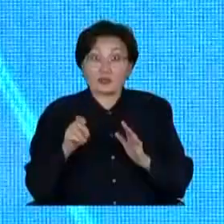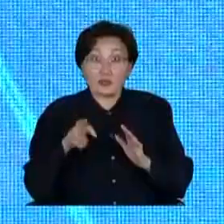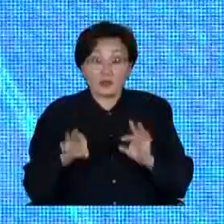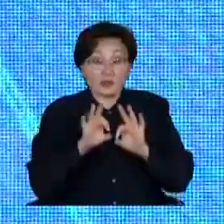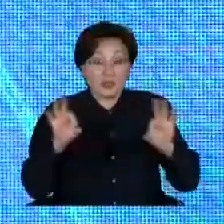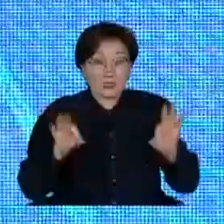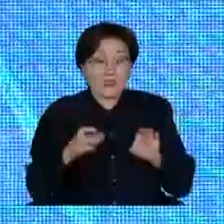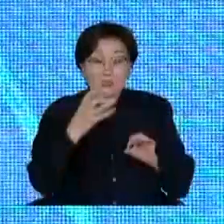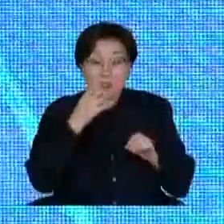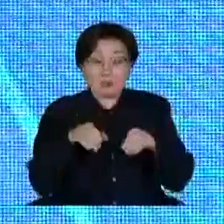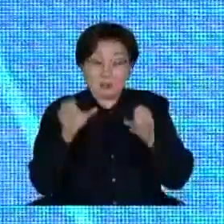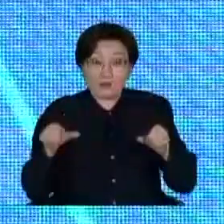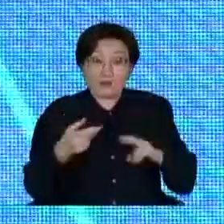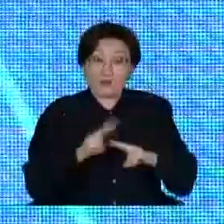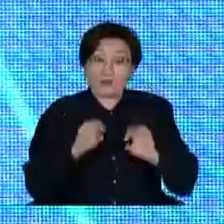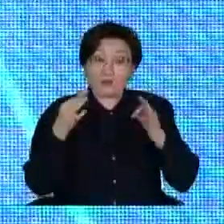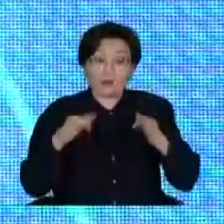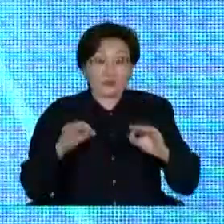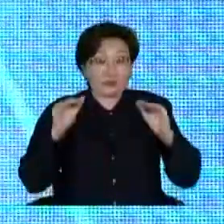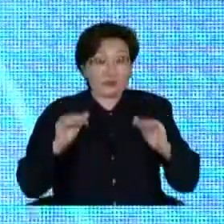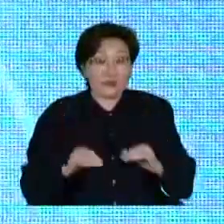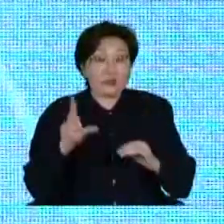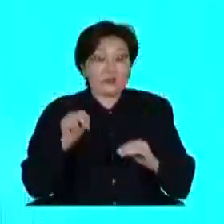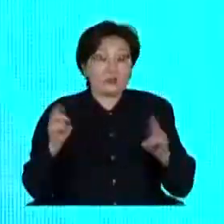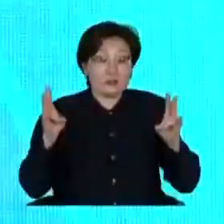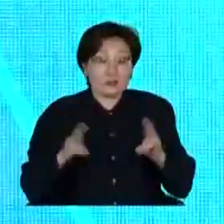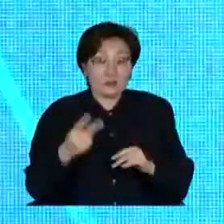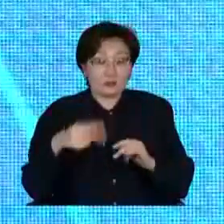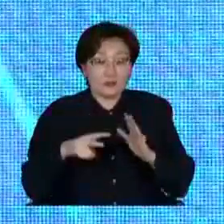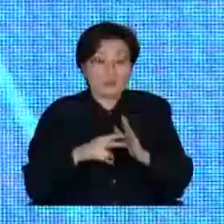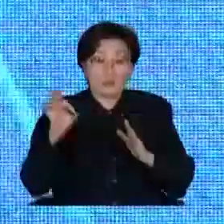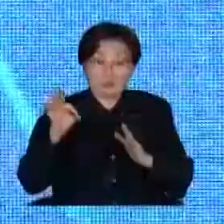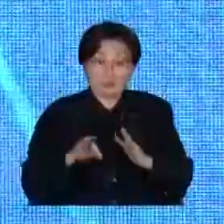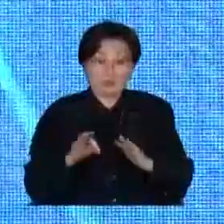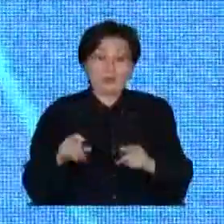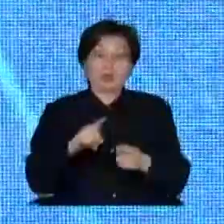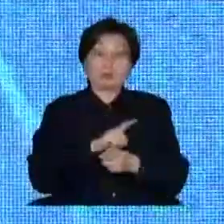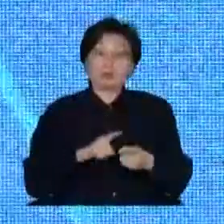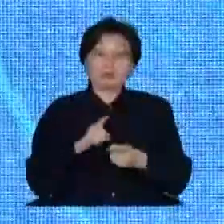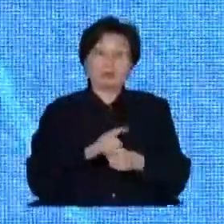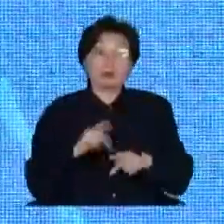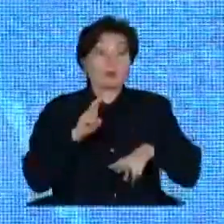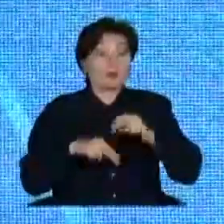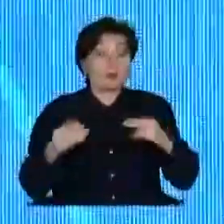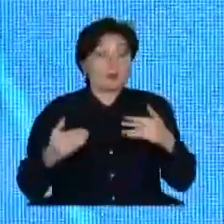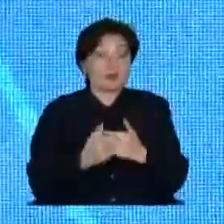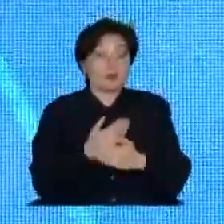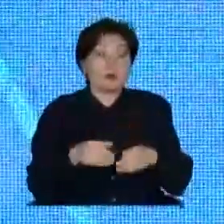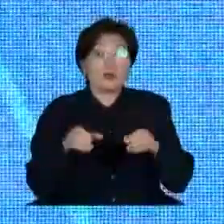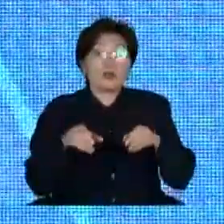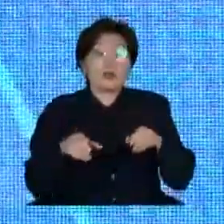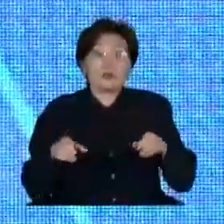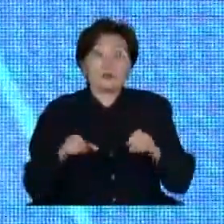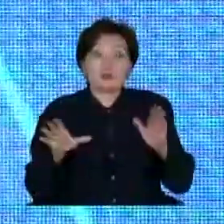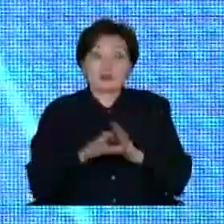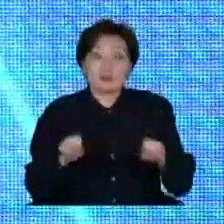сетей теплоснабжения. Это позволит снизить количество аварий на 27%. Для модернизации и строительства новой генерации